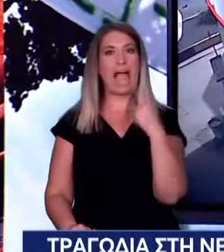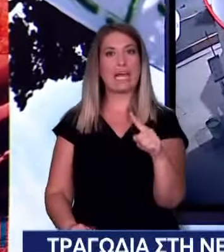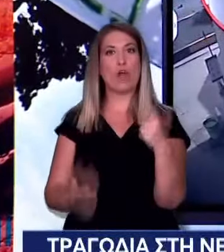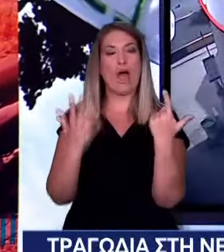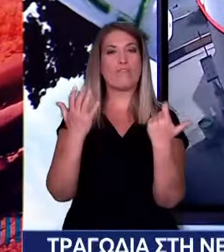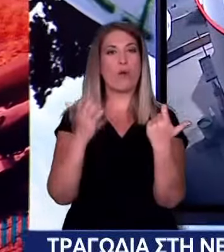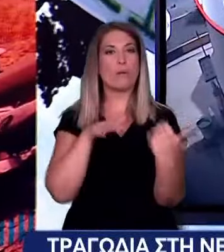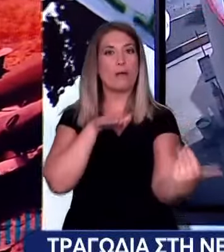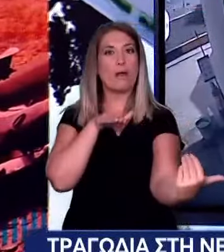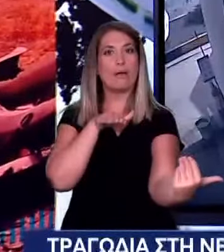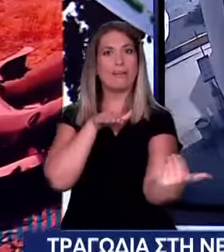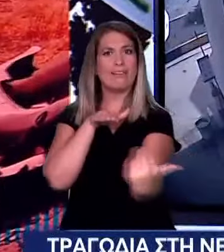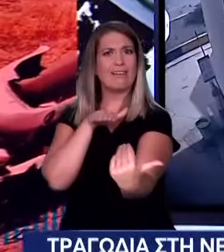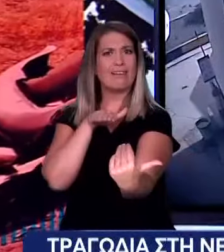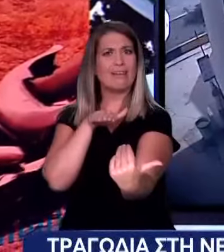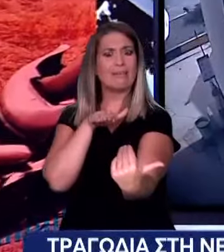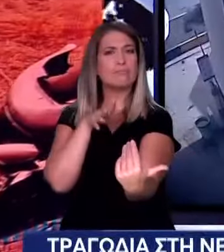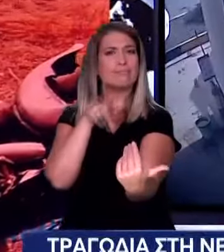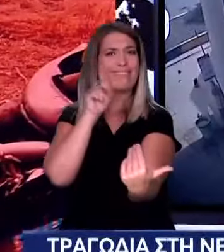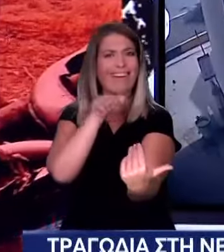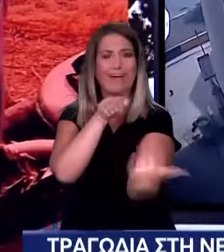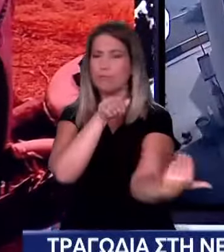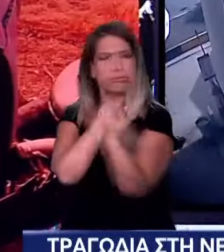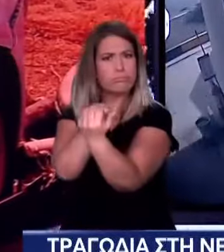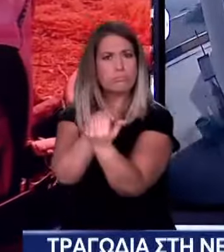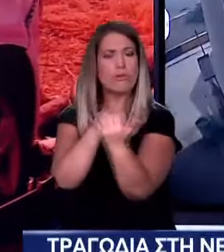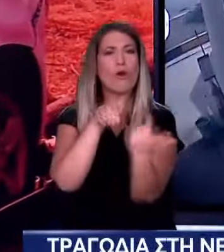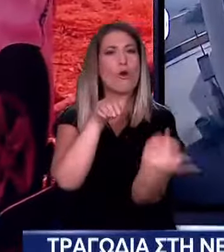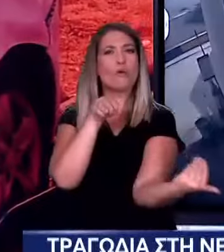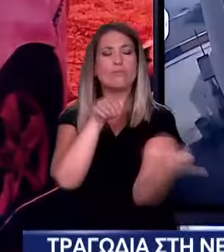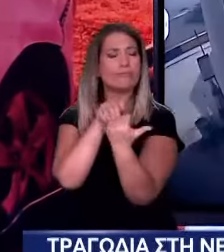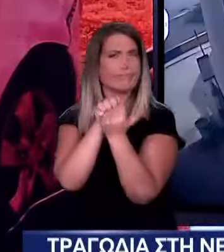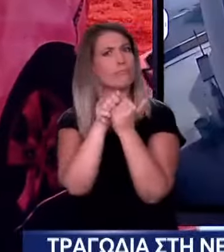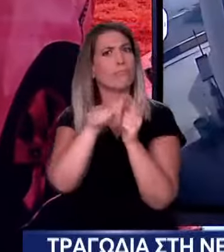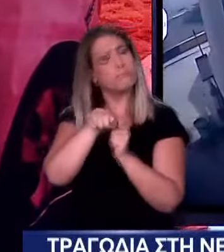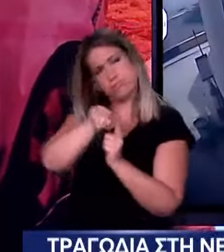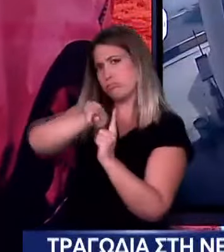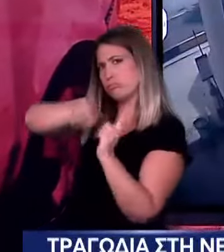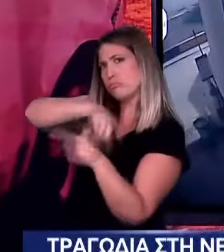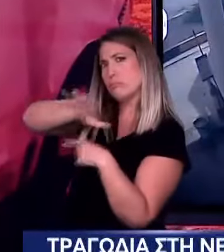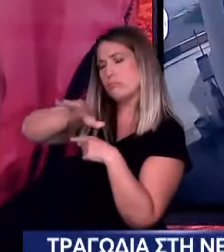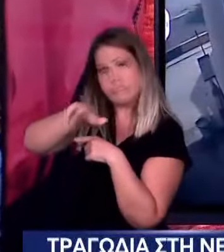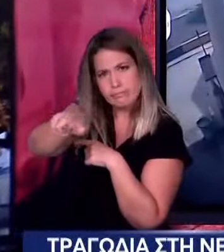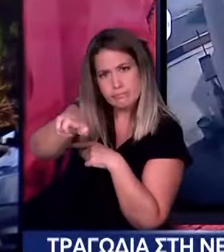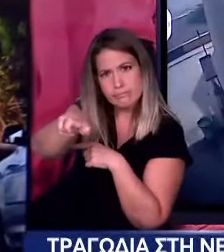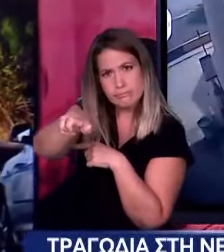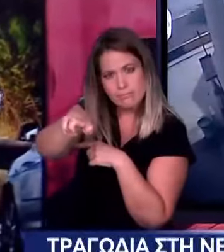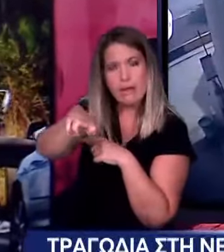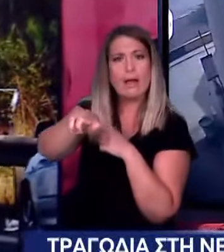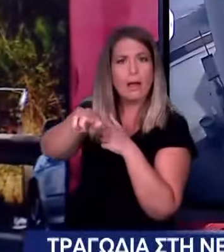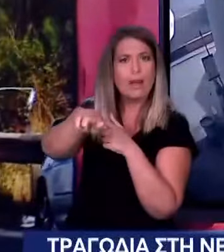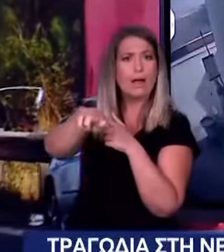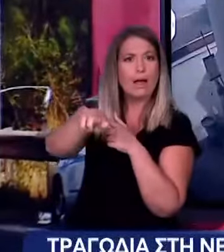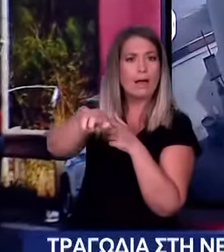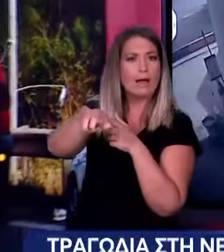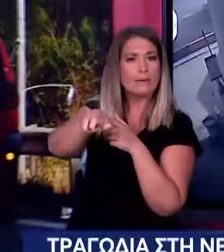οδηγός, πέφτει πάνω στο αυτοκίνητο που οδηγεί η γυναίκα, το διαλύει και πέφτει και πάνω στο δεύτερο αυτοκίνητο που